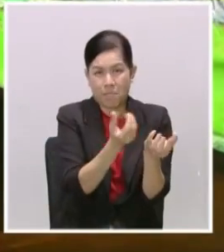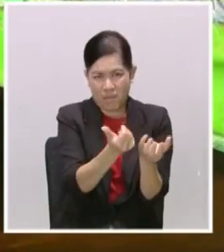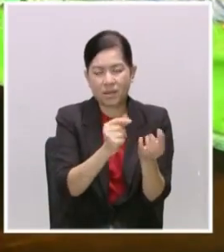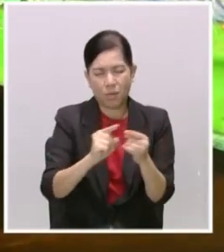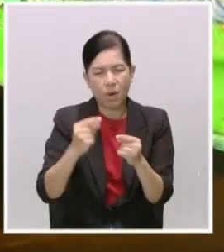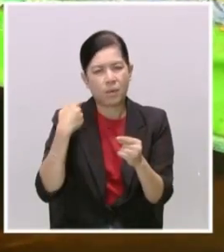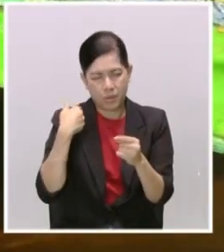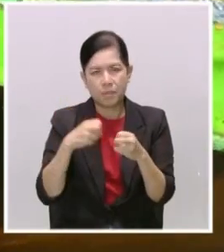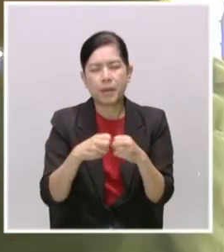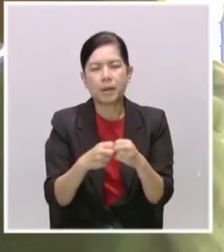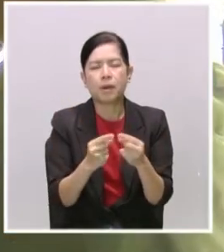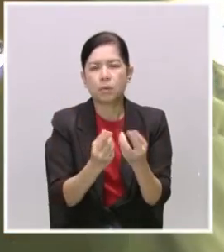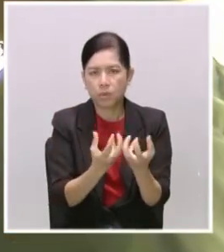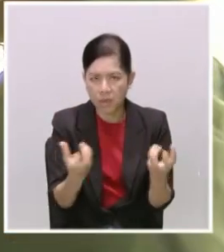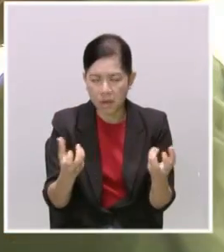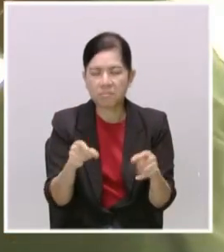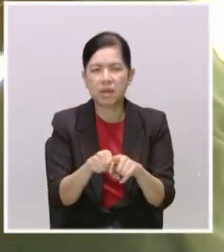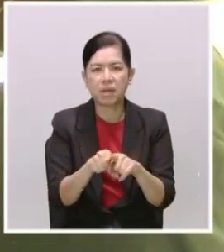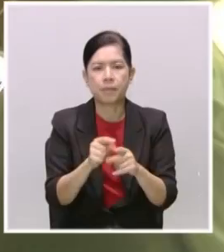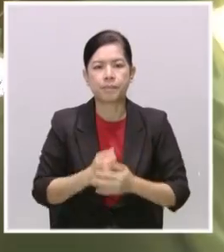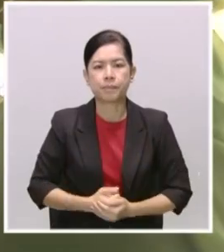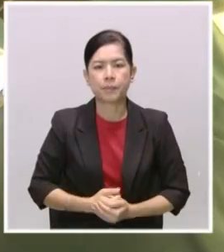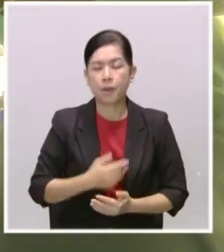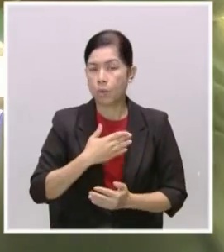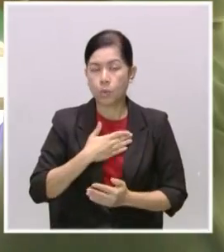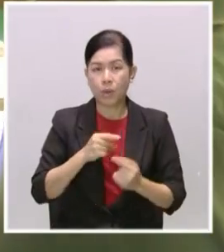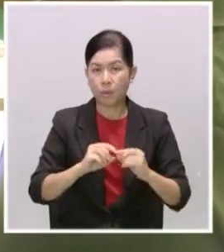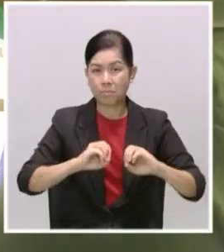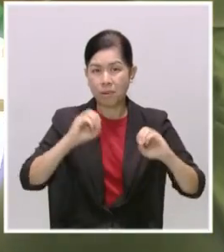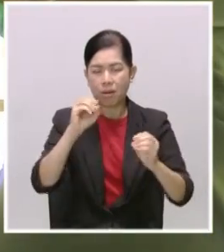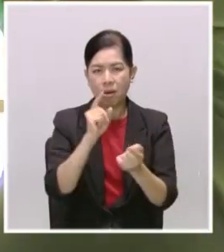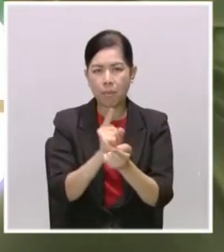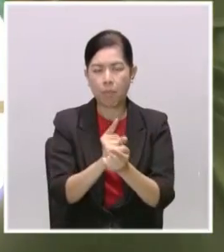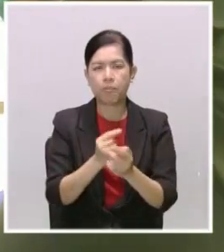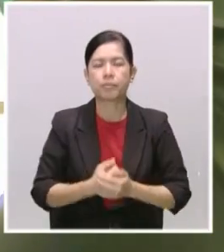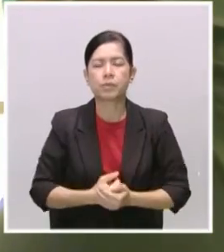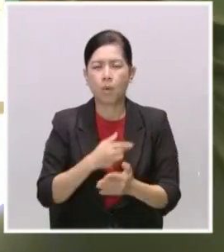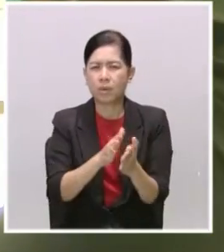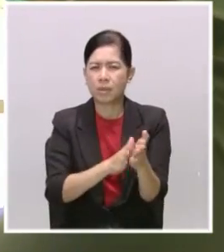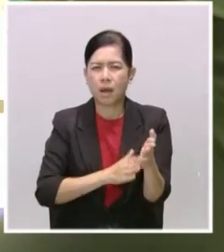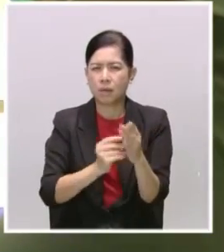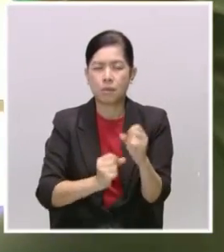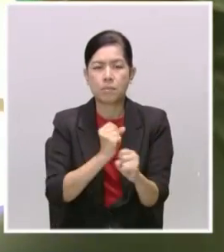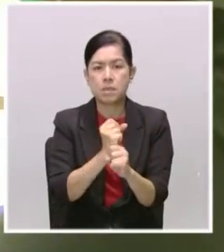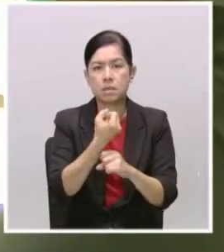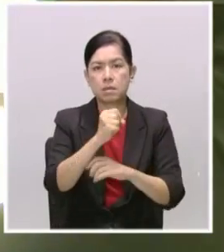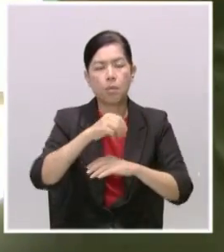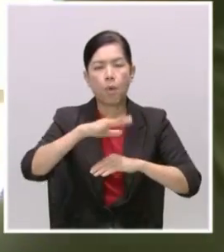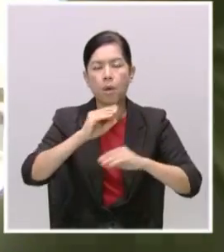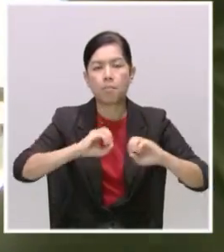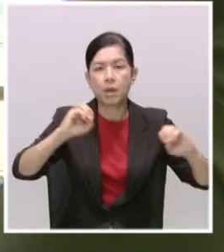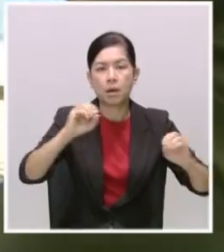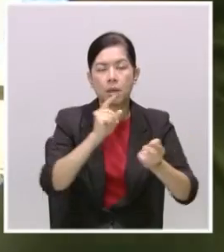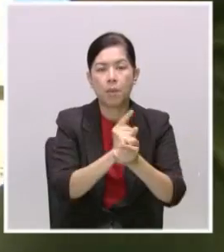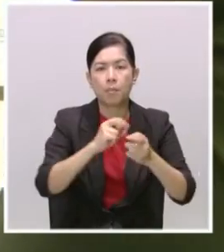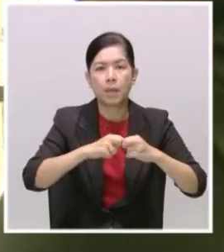ก็ได้รับความเสียหาย เจอครั้งแรก สำหรับเรานี่คือ สิบกว่าปี ไม่เคยเจอเลย ไม่เคยเจอเลยอย่างมากก็ทะลุเ